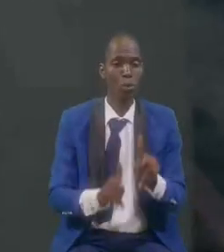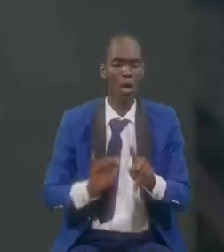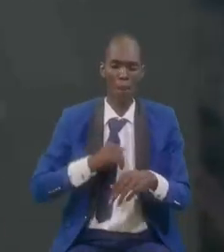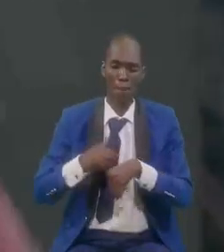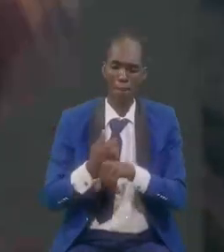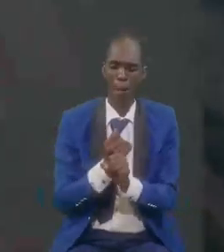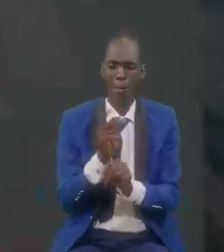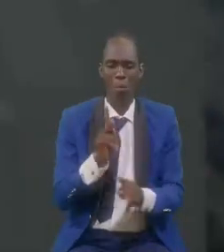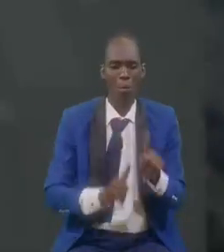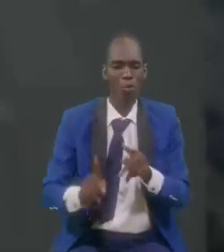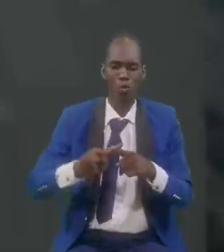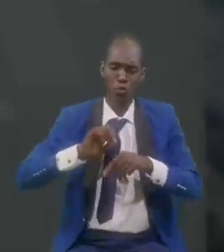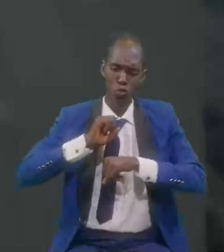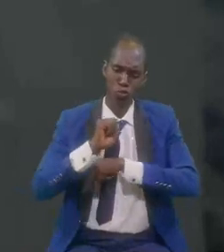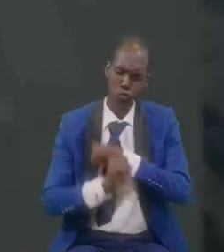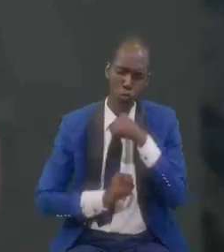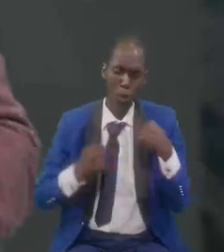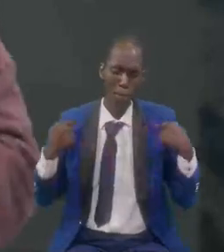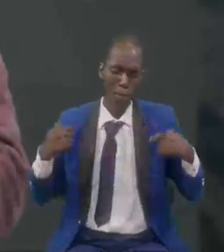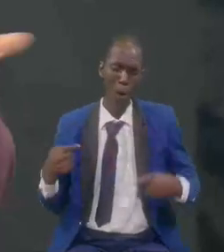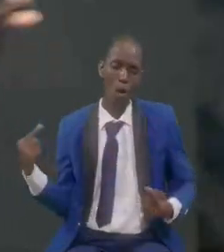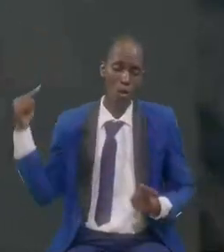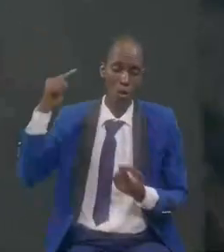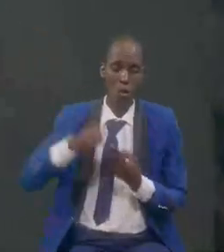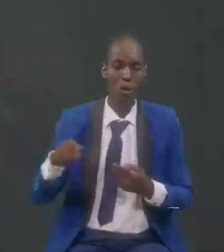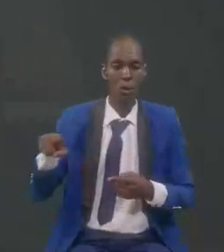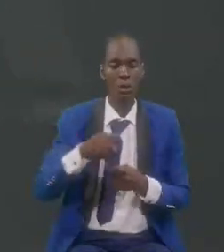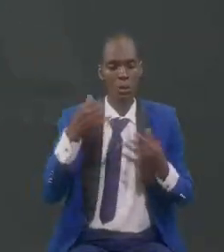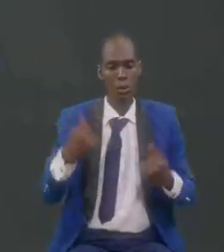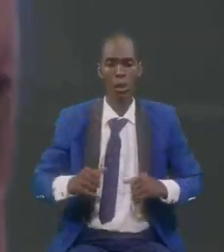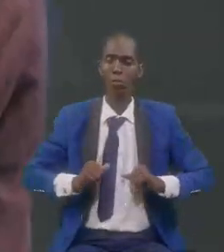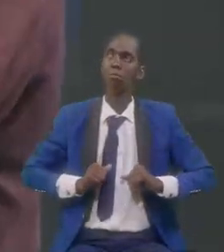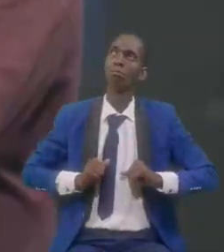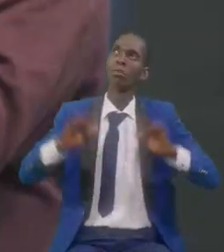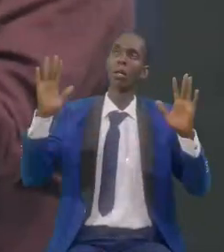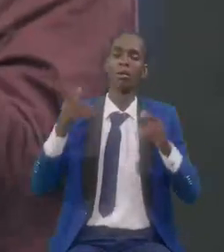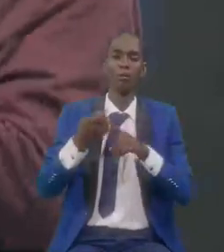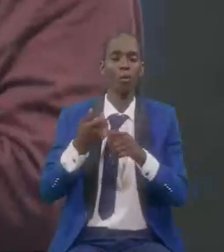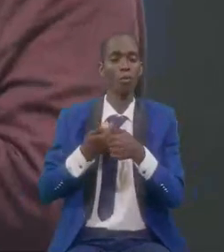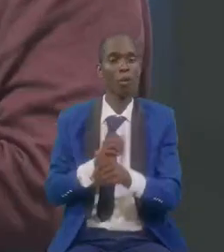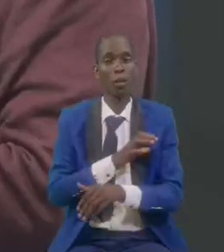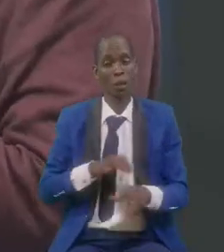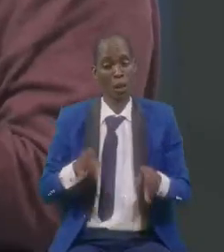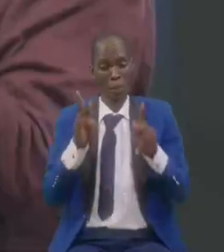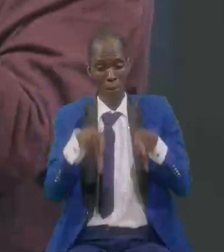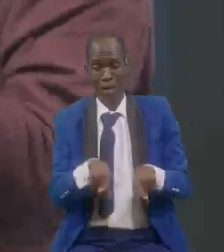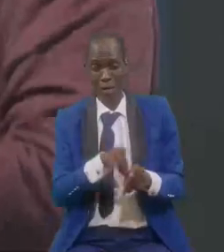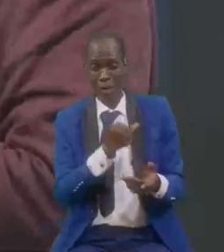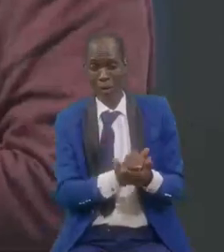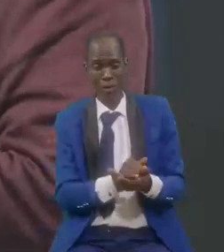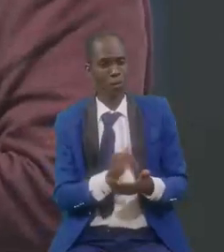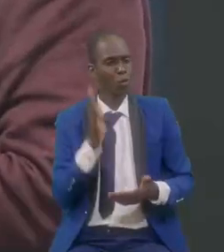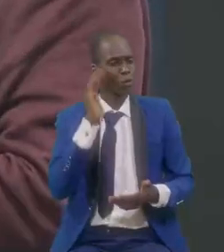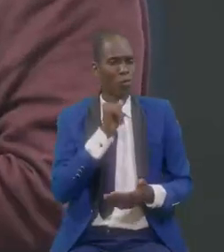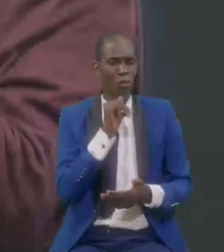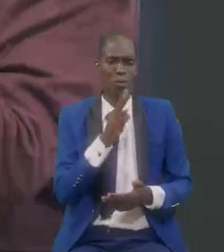les amenais à souffrir. Jusqu'à ce qu'ils blasphèment. Quelqu'un comme ça ne doit pas être appelé au salut, à